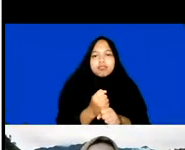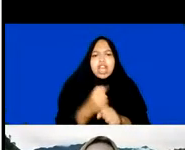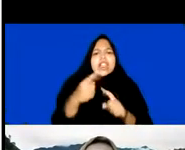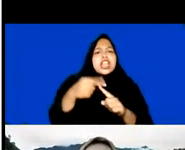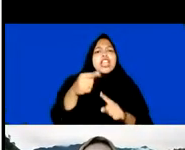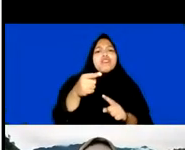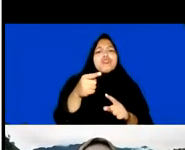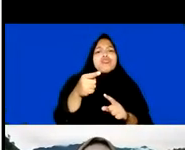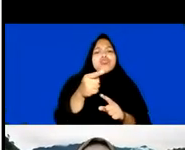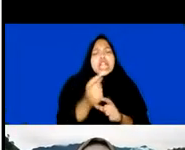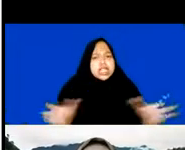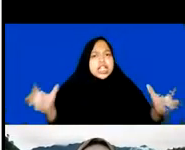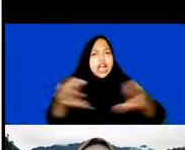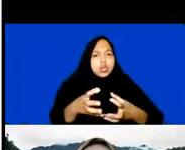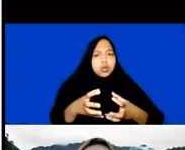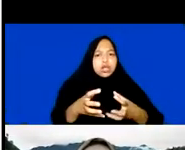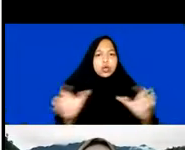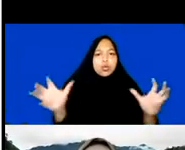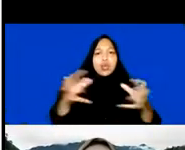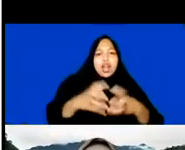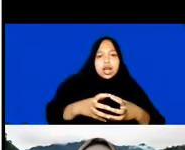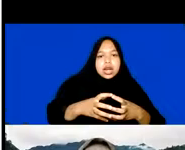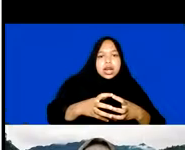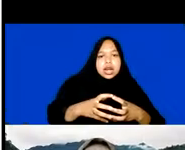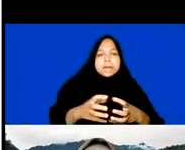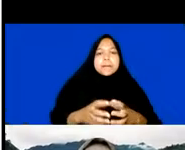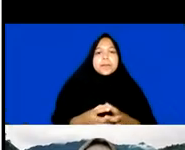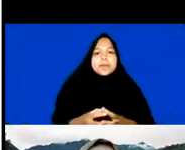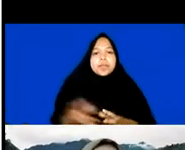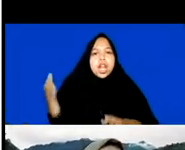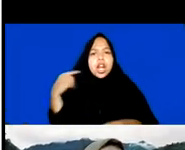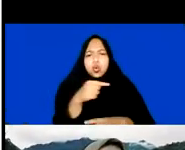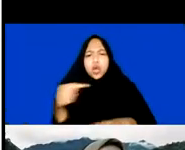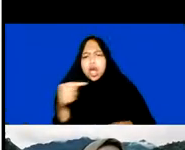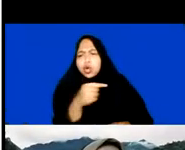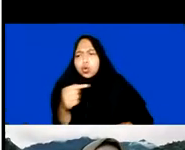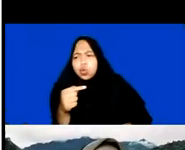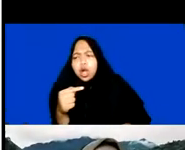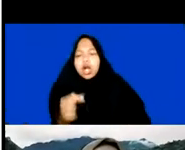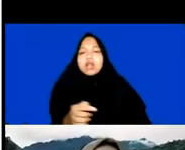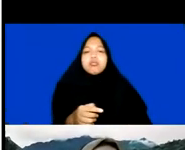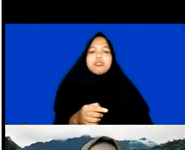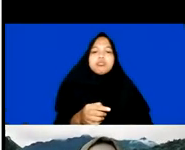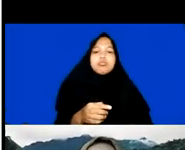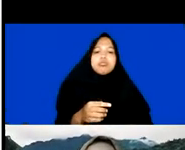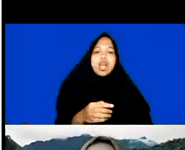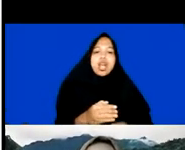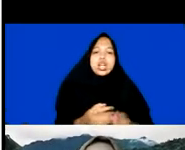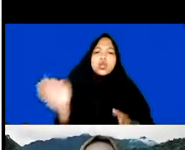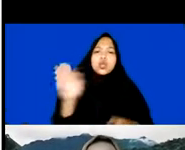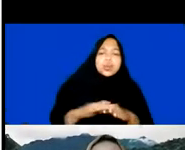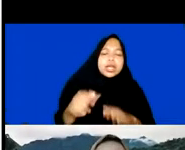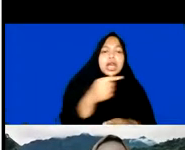Dan saya combine, saya mencari kan dari kekurangan-kekurangan tadi ditutupi dengan teknik yang lain gitu loh. Nah, seperti